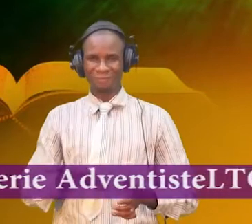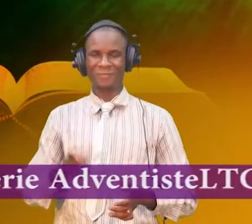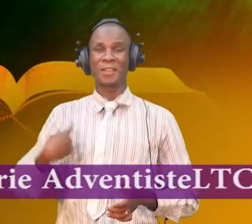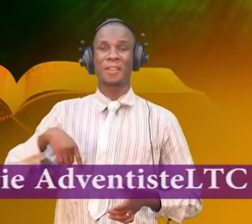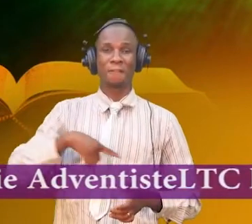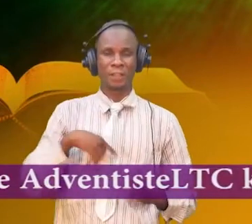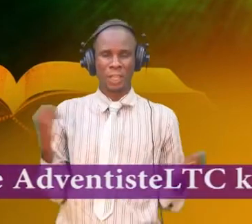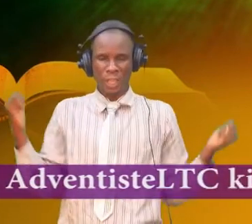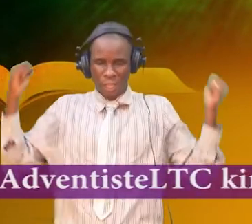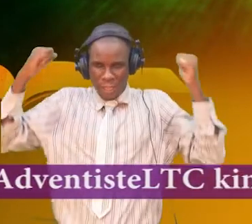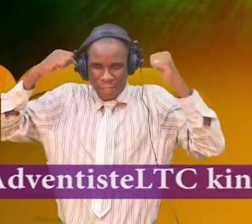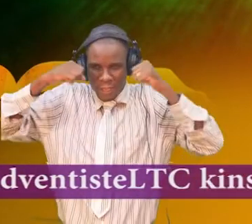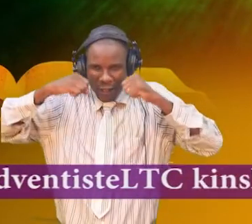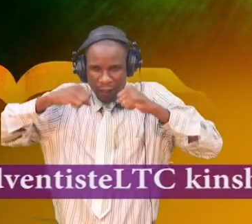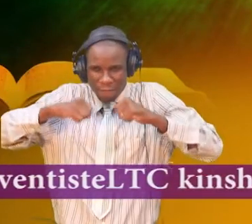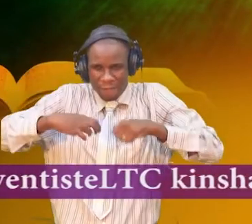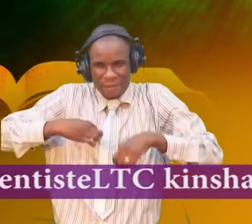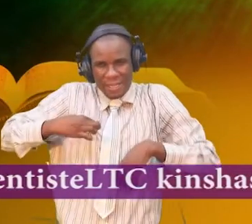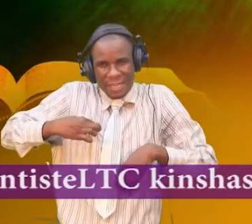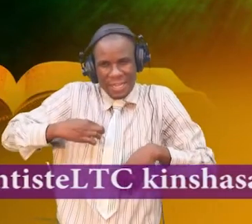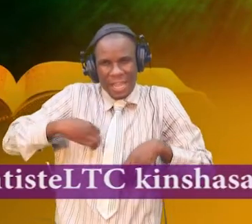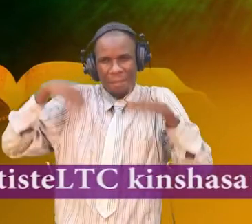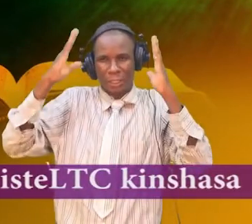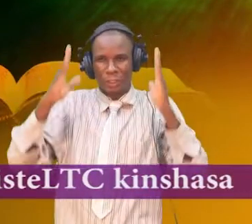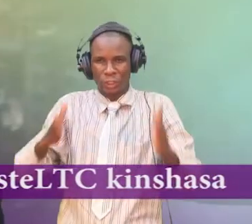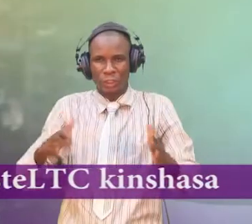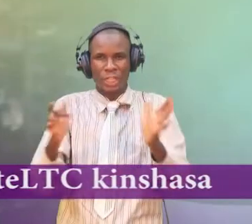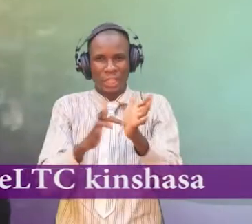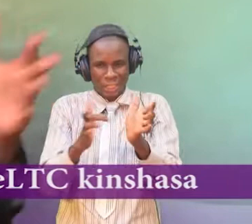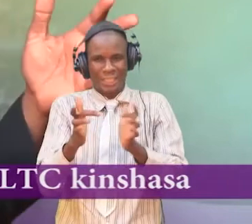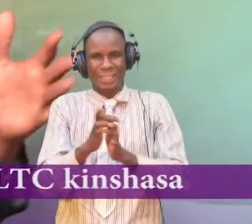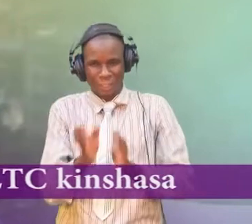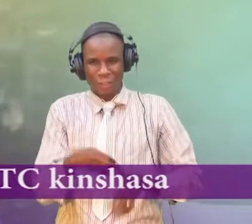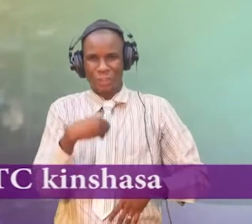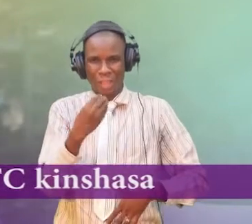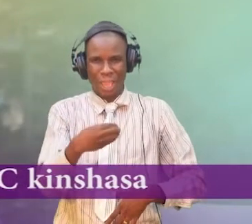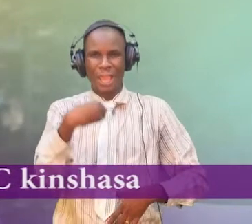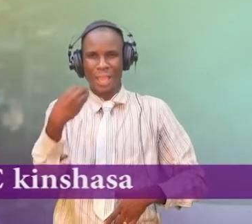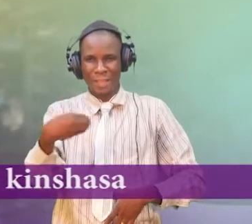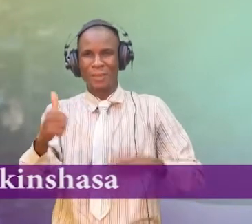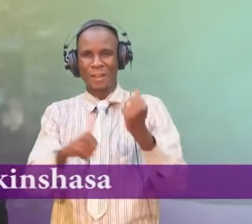Yesu azali kolobete aye kopesa bomo ina ye lokola mbeka pona kosomba ebele ya bato.